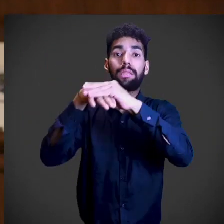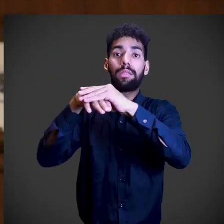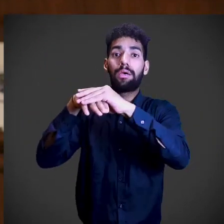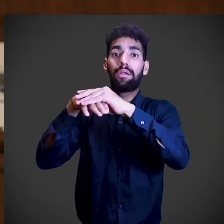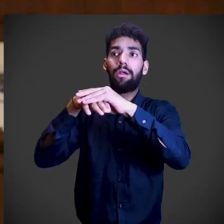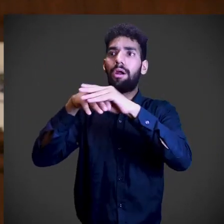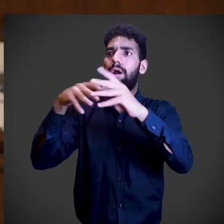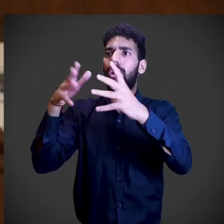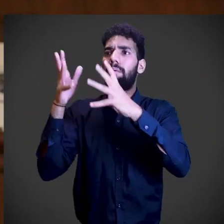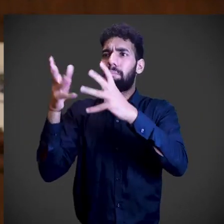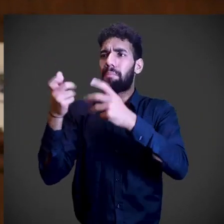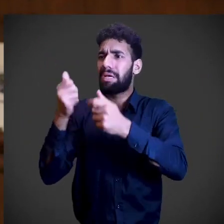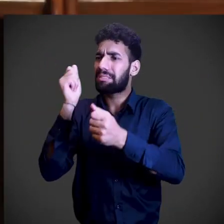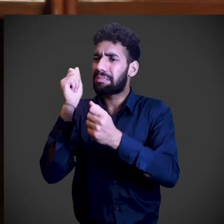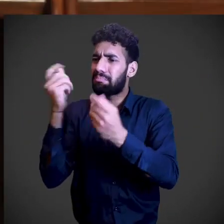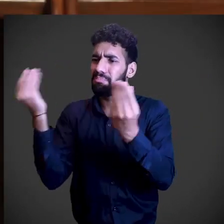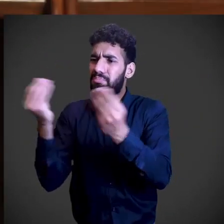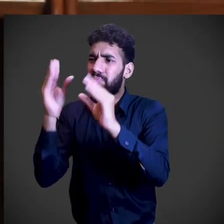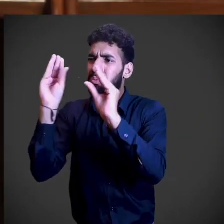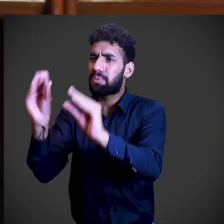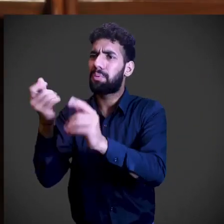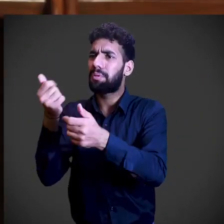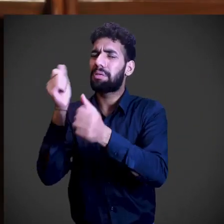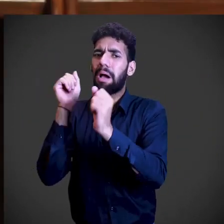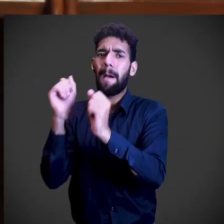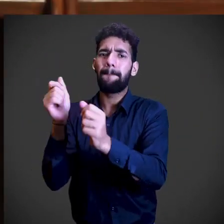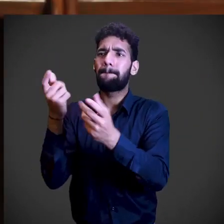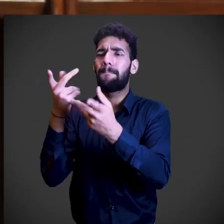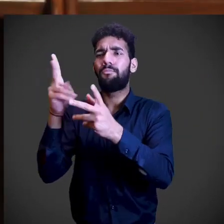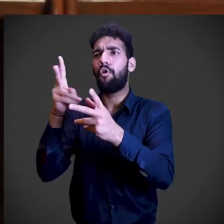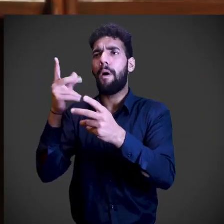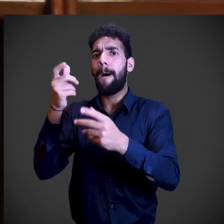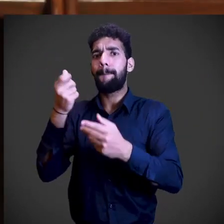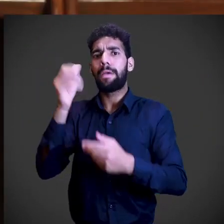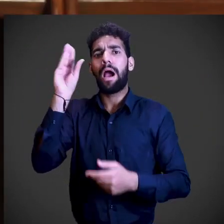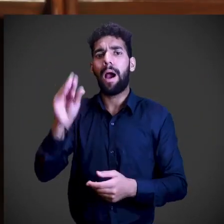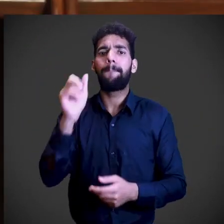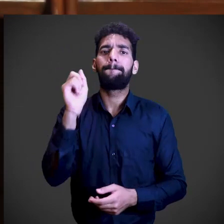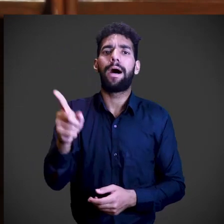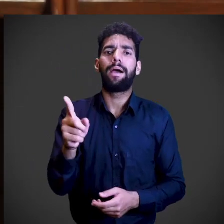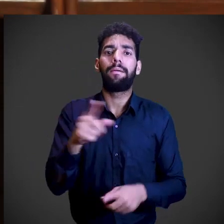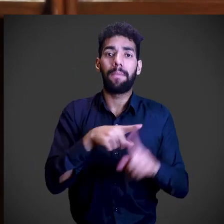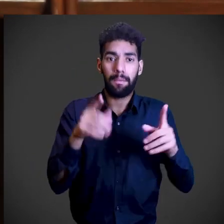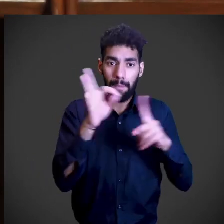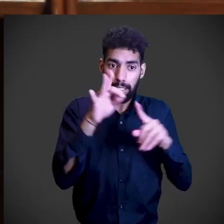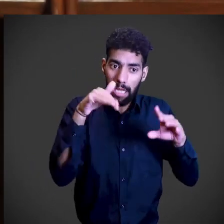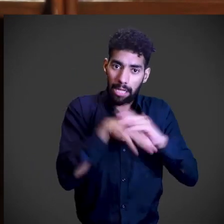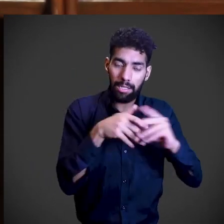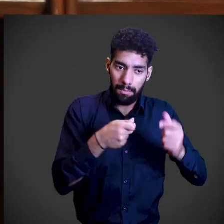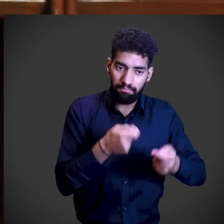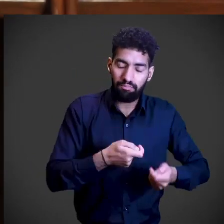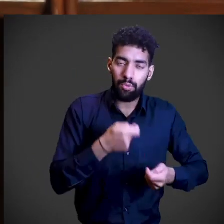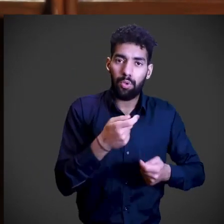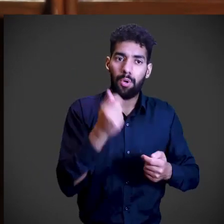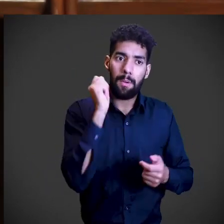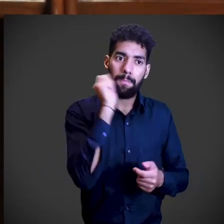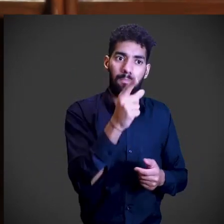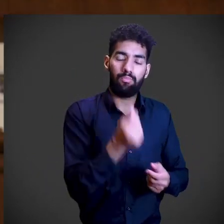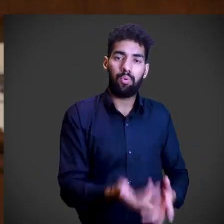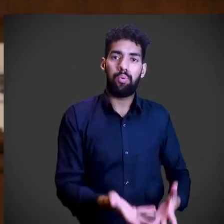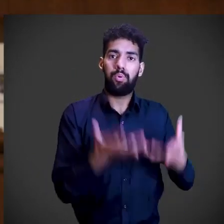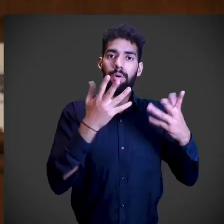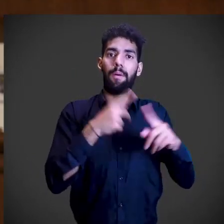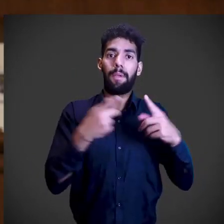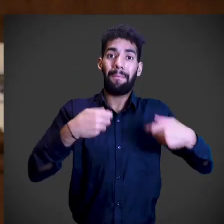सस्ते हैं और जाते हैं। इसी तरह मैं इसकी एग्जांपल दूं मोटरसाइकिल्स की। पहले हमारे कंट्रीज़ में नहीं बनते थे, फिर हमने एक किस्म का